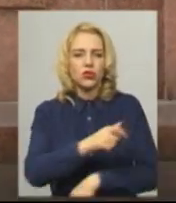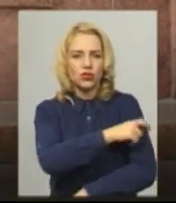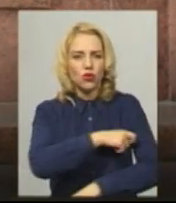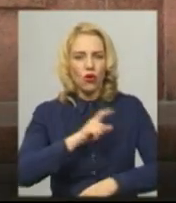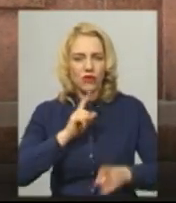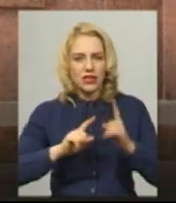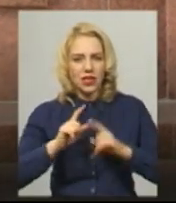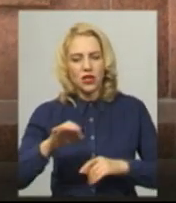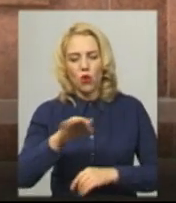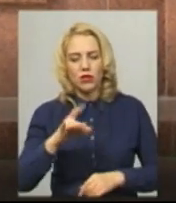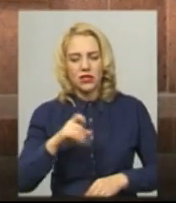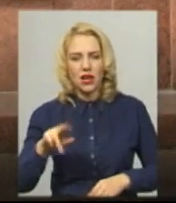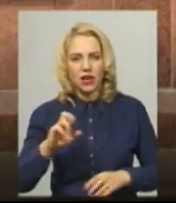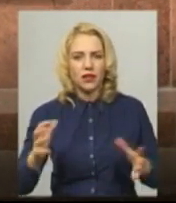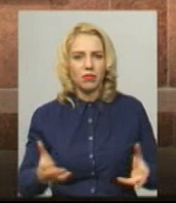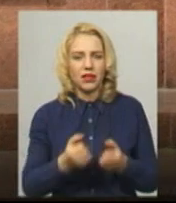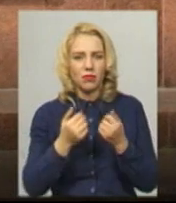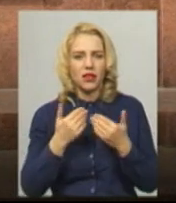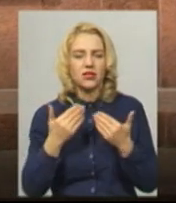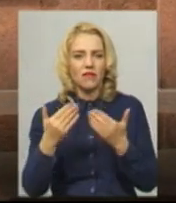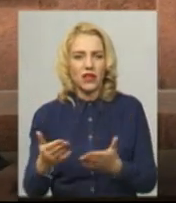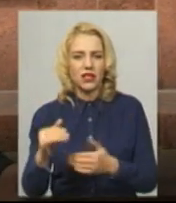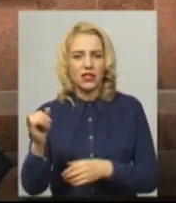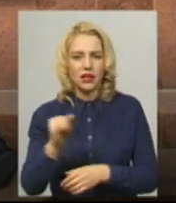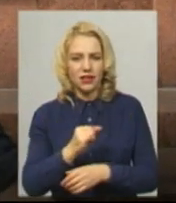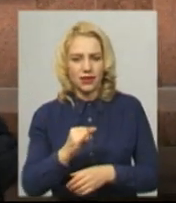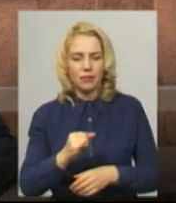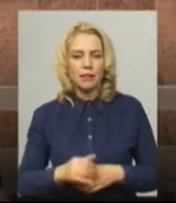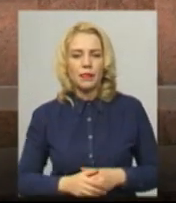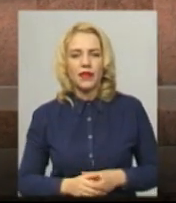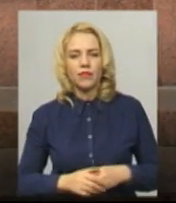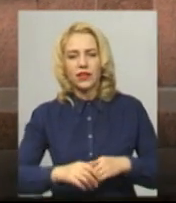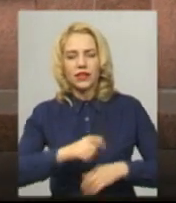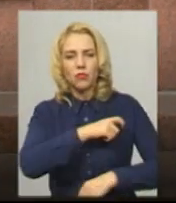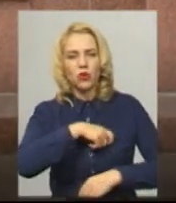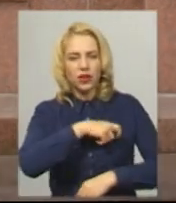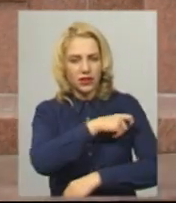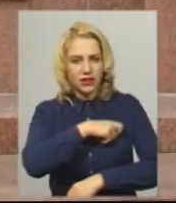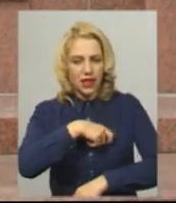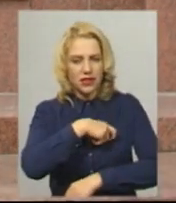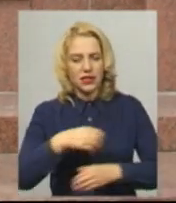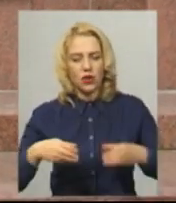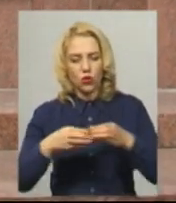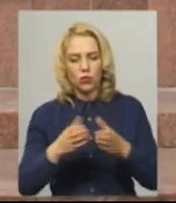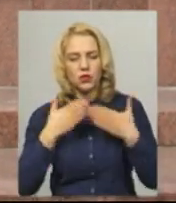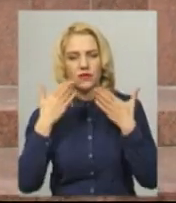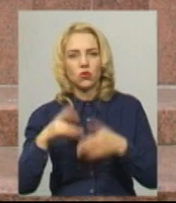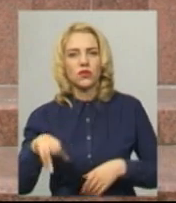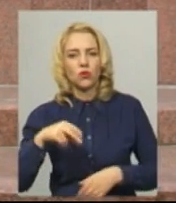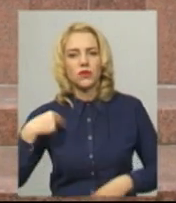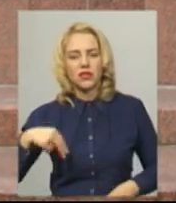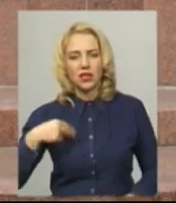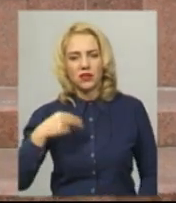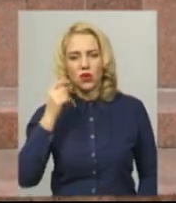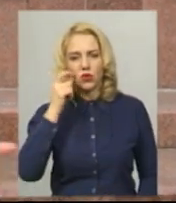обласна рада підтримала звернення, і депутатський корпус звернувся до президента України, ні